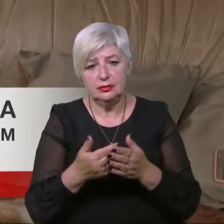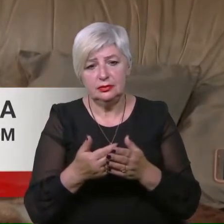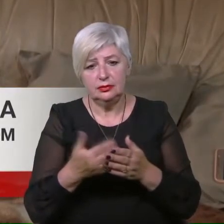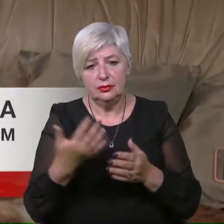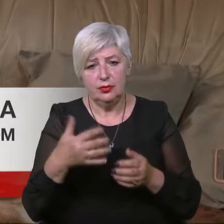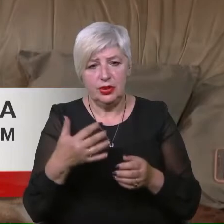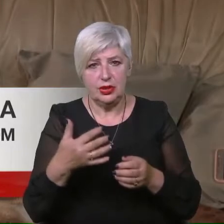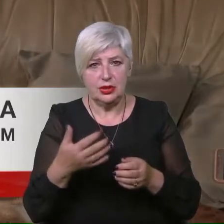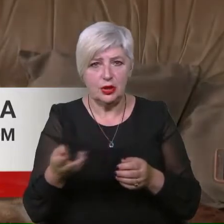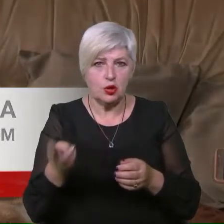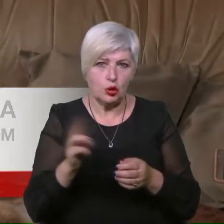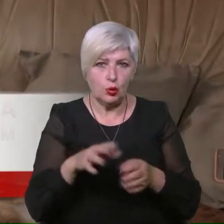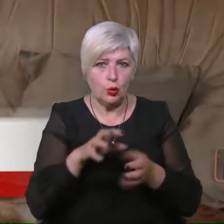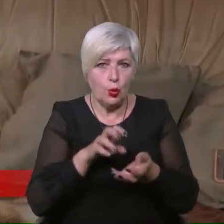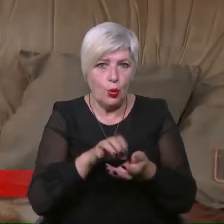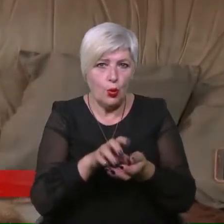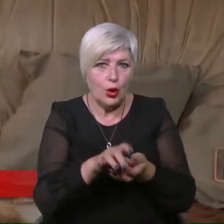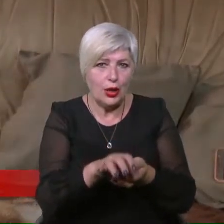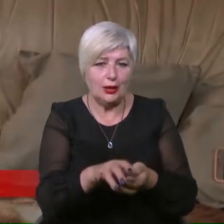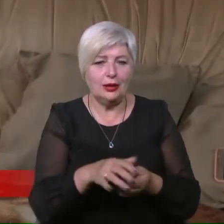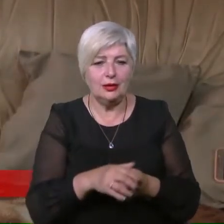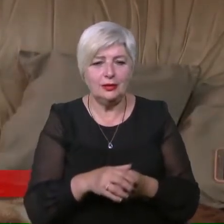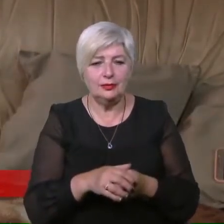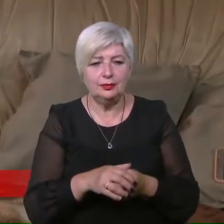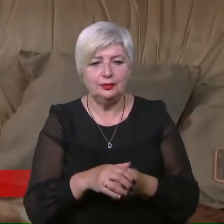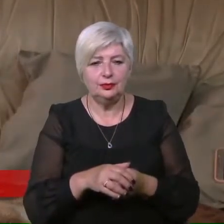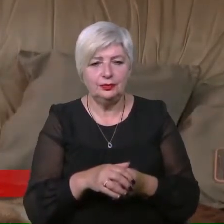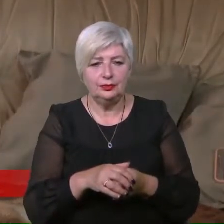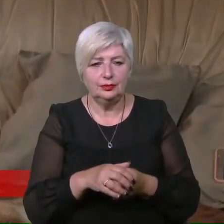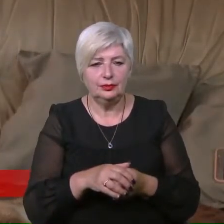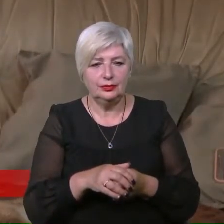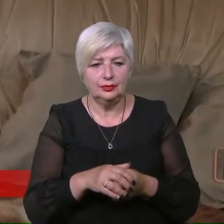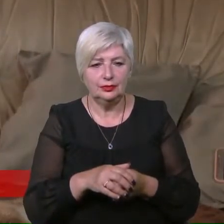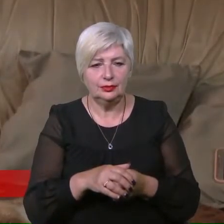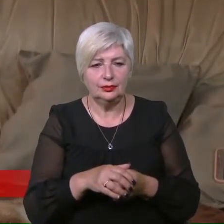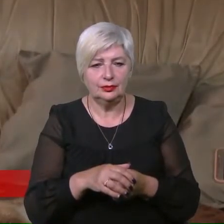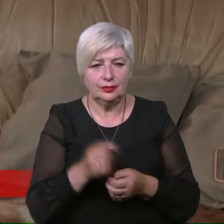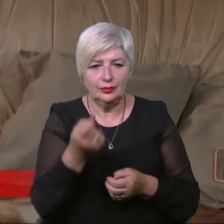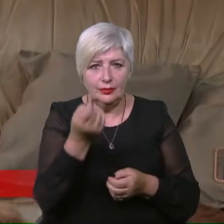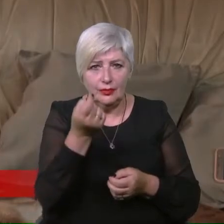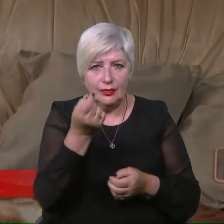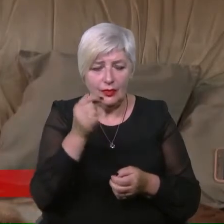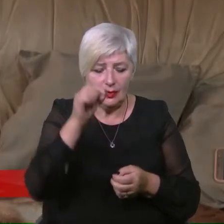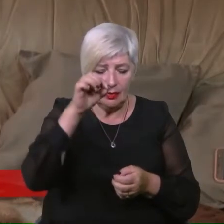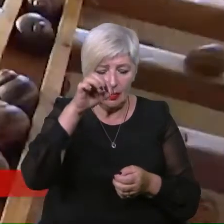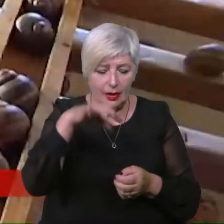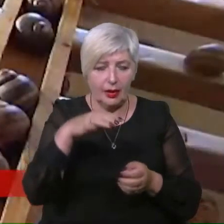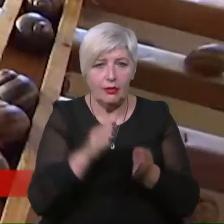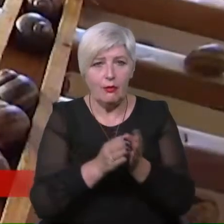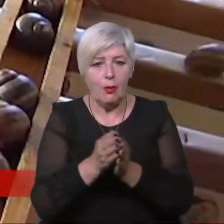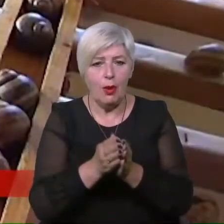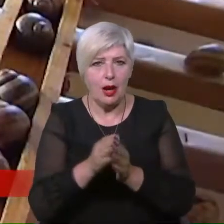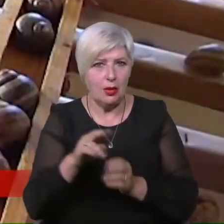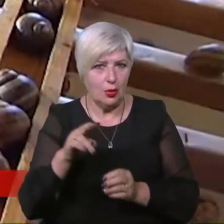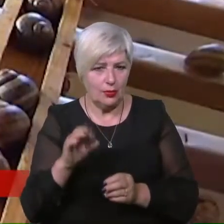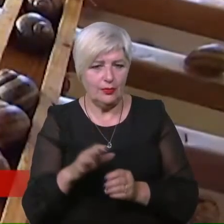50. І от його треба... Маленьке кількість для того, щоб додати в мило. Утім,